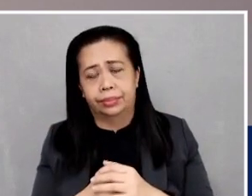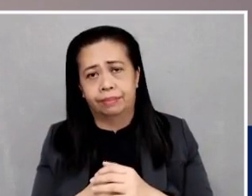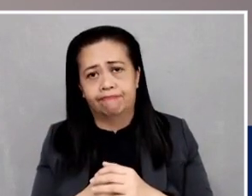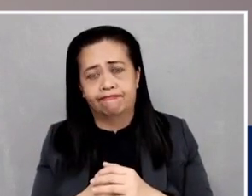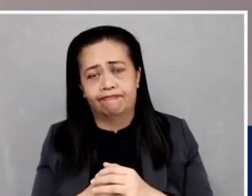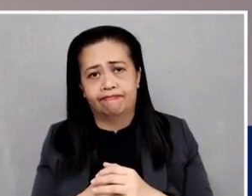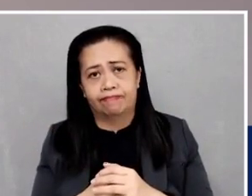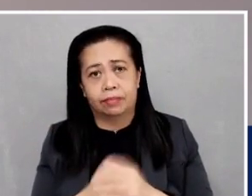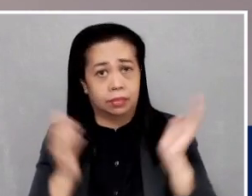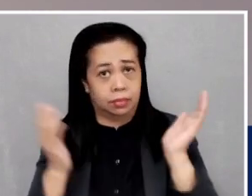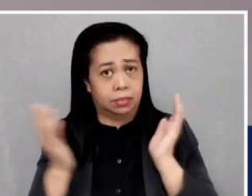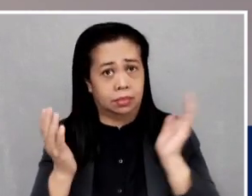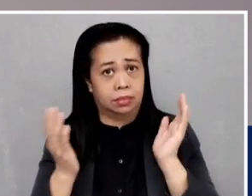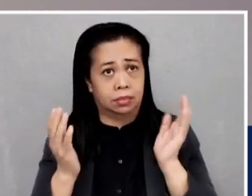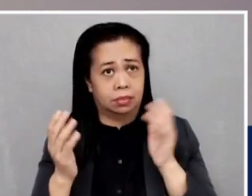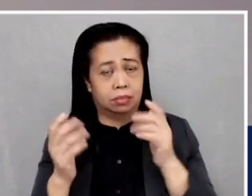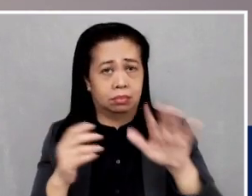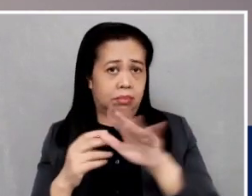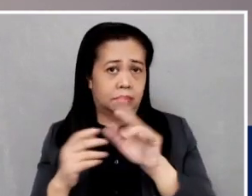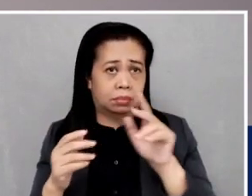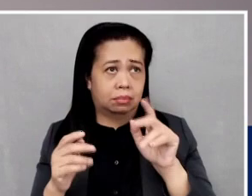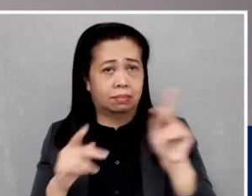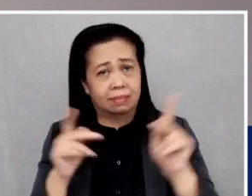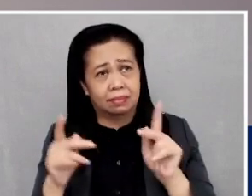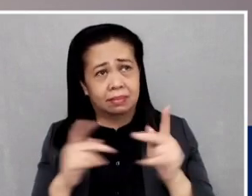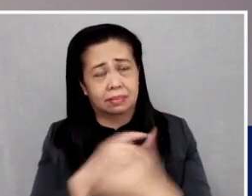Yung nagseserbisyo sa bayan, parang